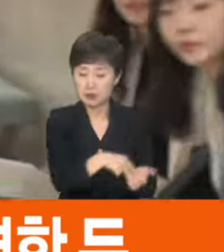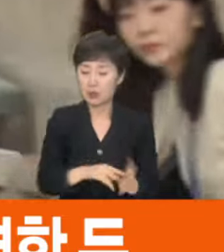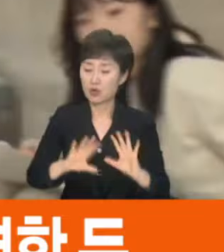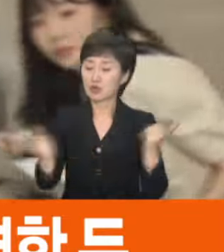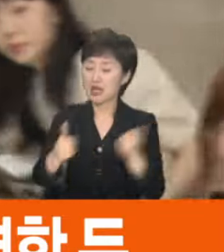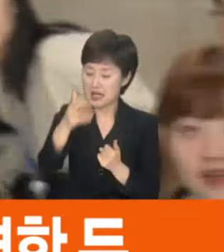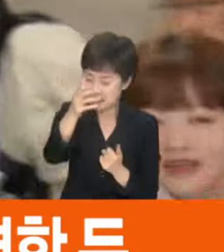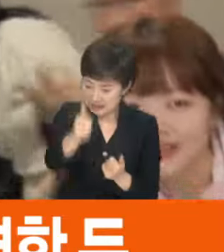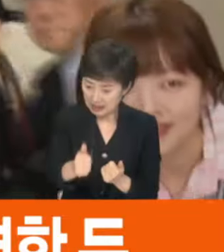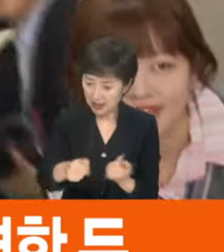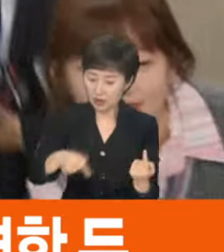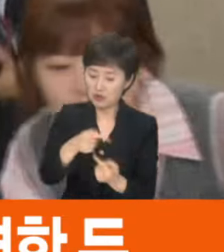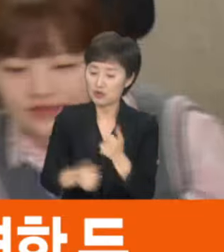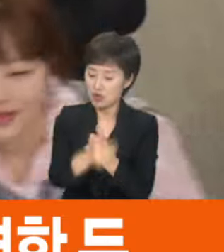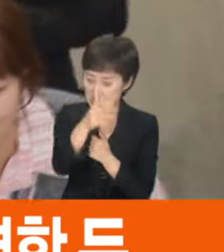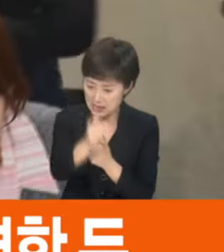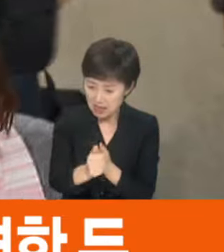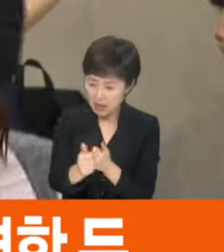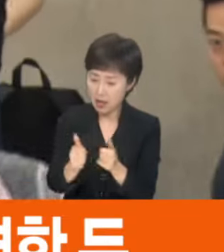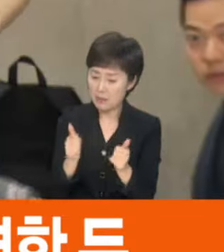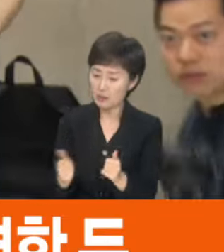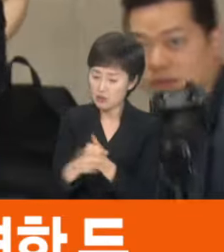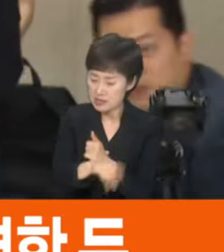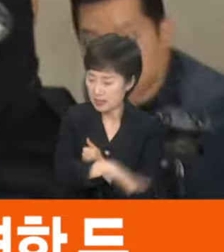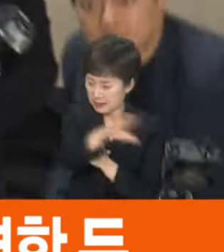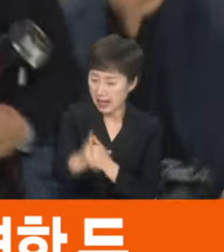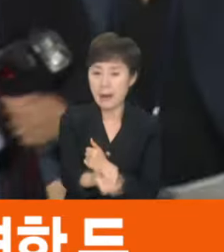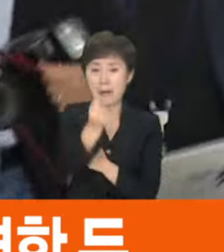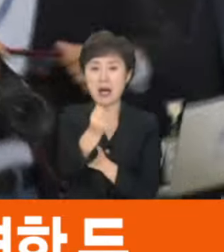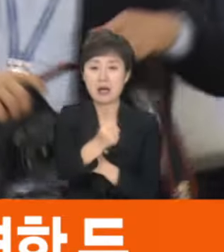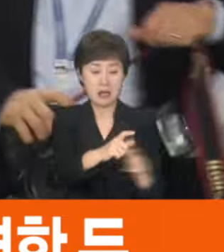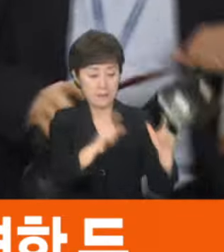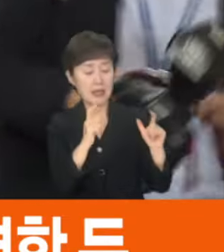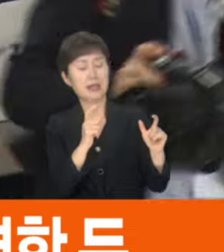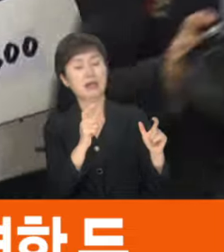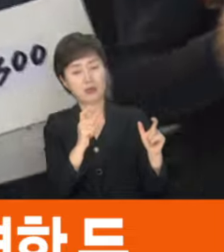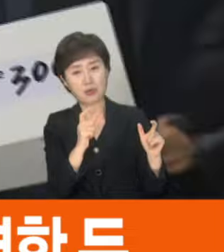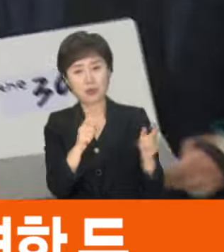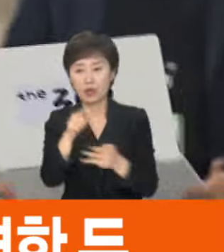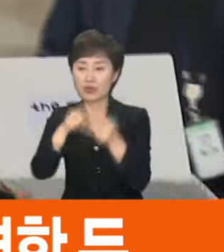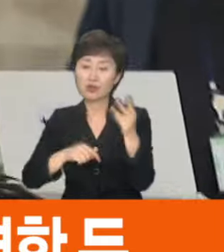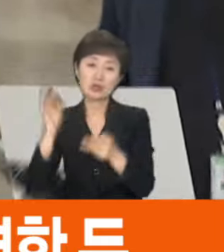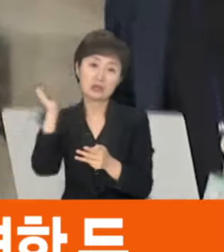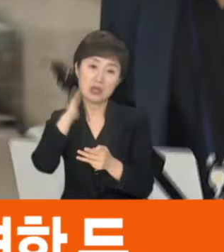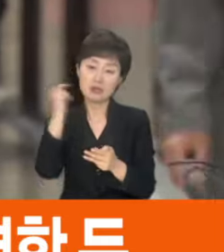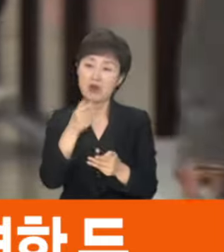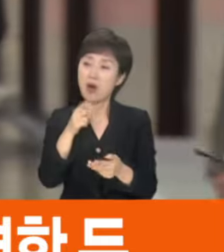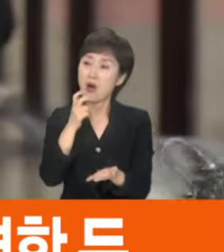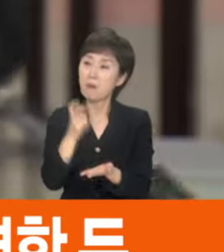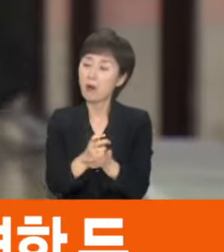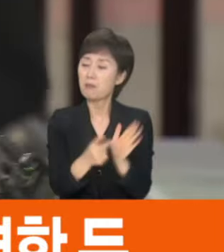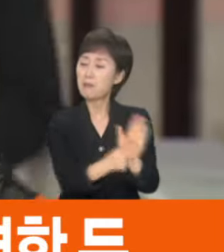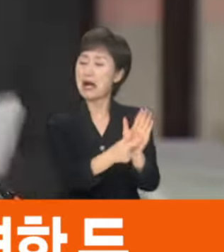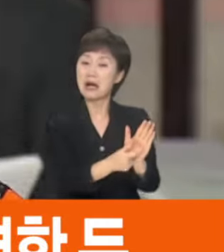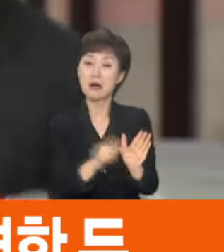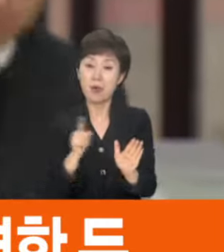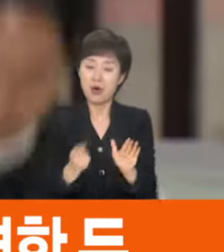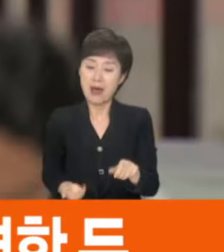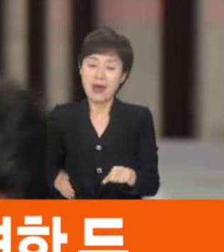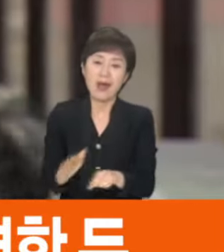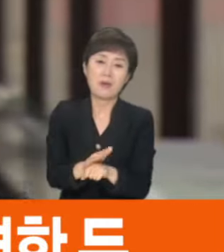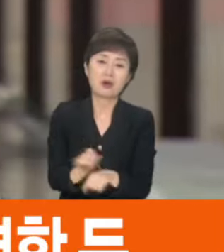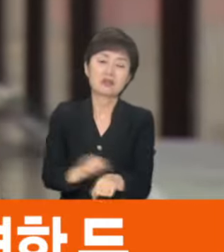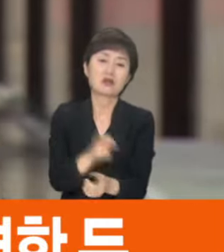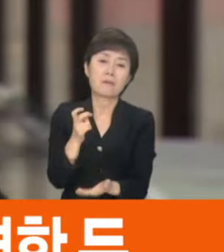법사위원장, 운영위원장직을 모두 가져가겠다고 엄포를 놓은 데다 윤석열 대통령이 거부권 행사를 시사한 해병특검법에